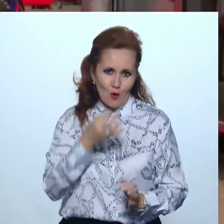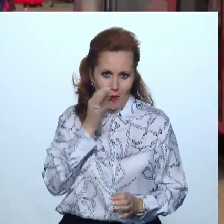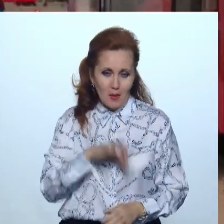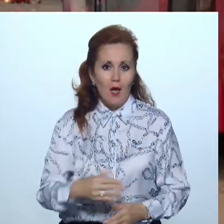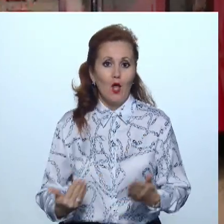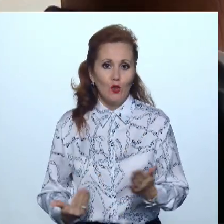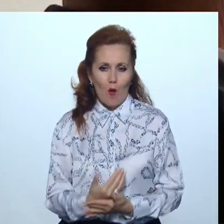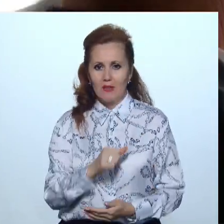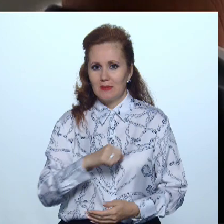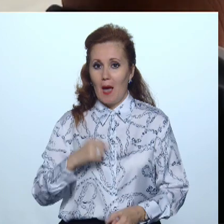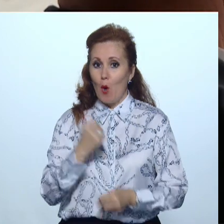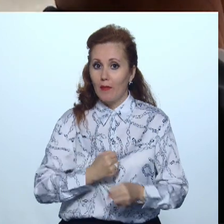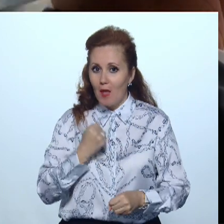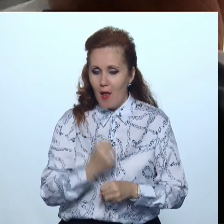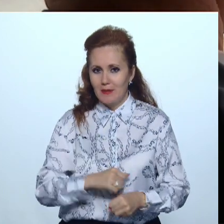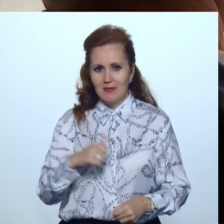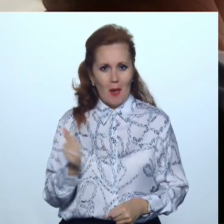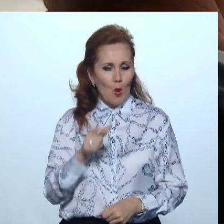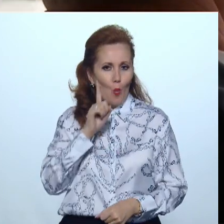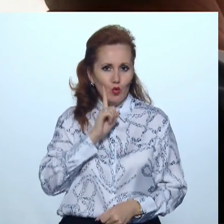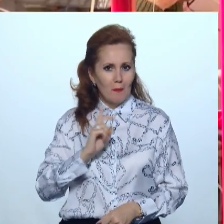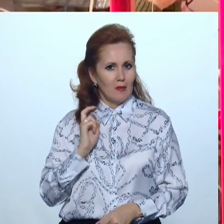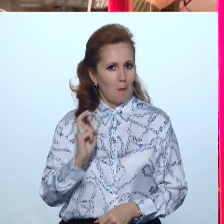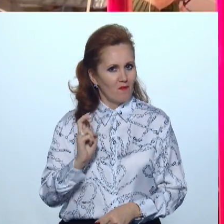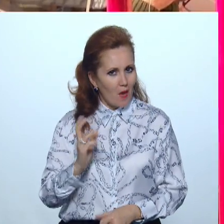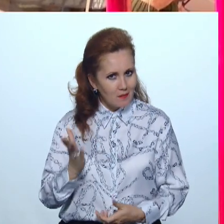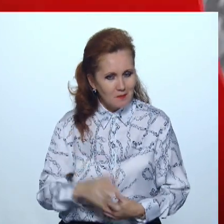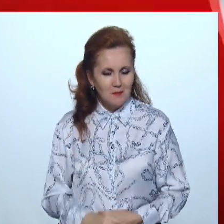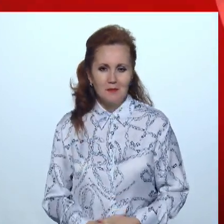самодельный в Ижевске. На линию вышел самый удобный трамвай.